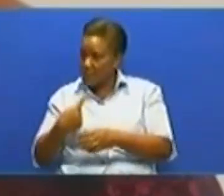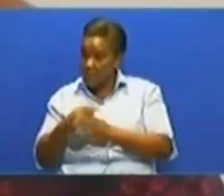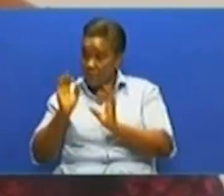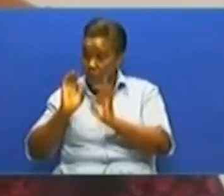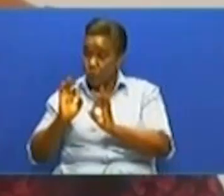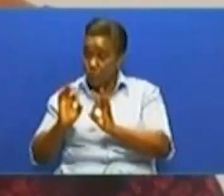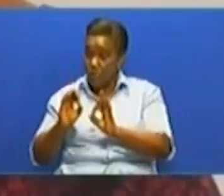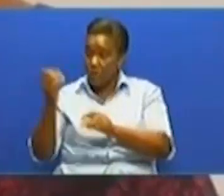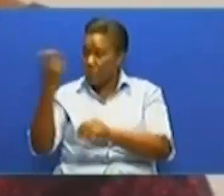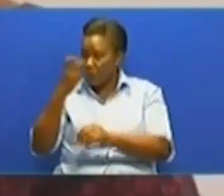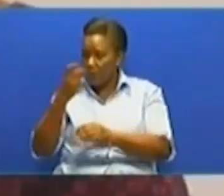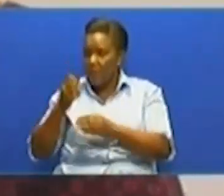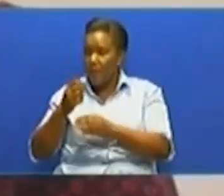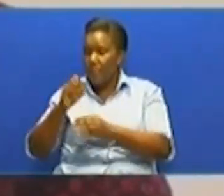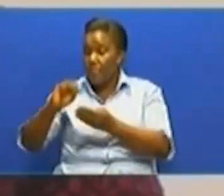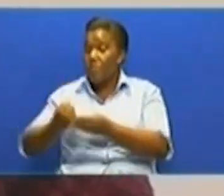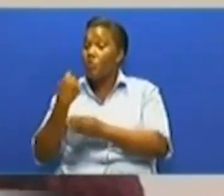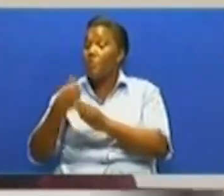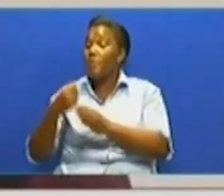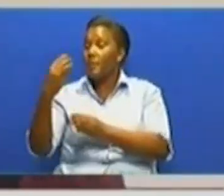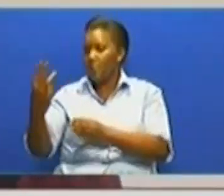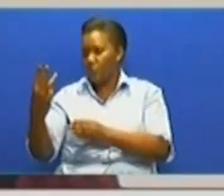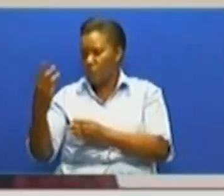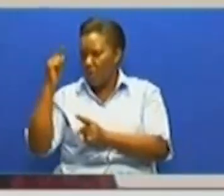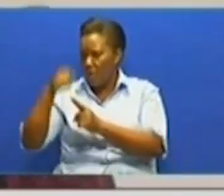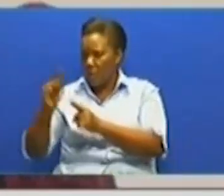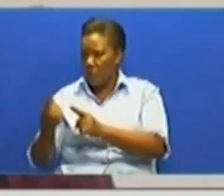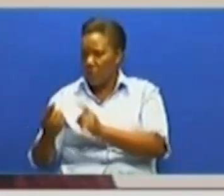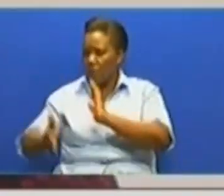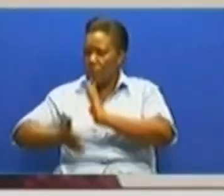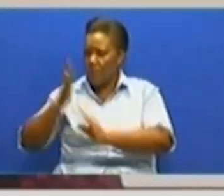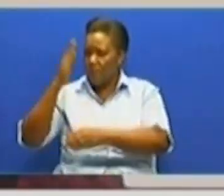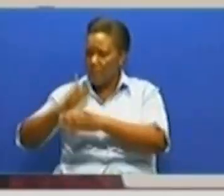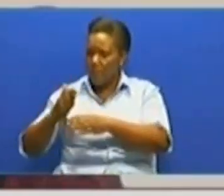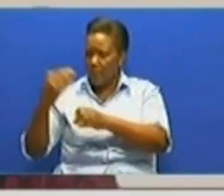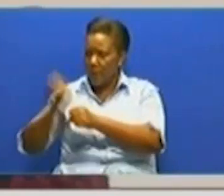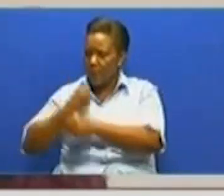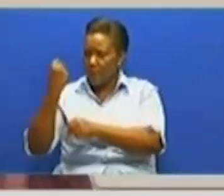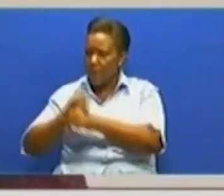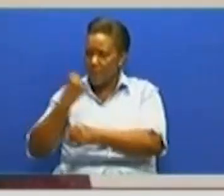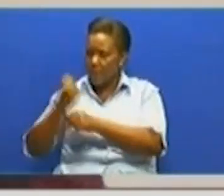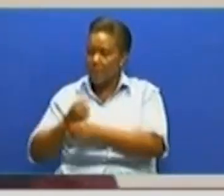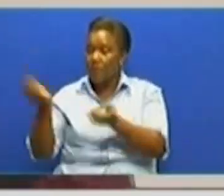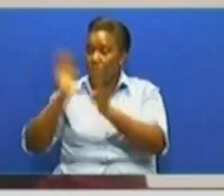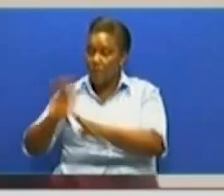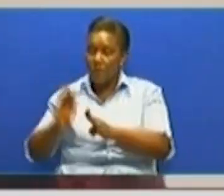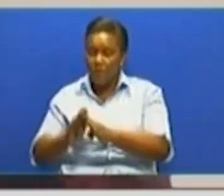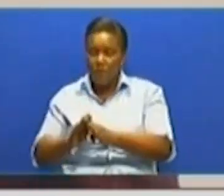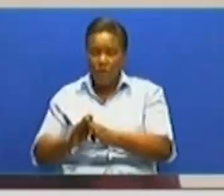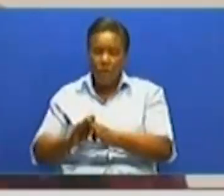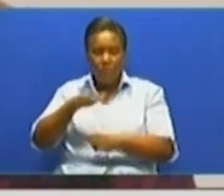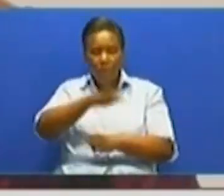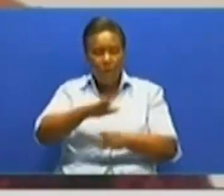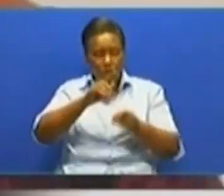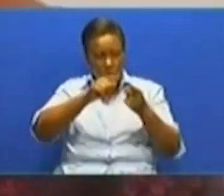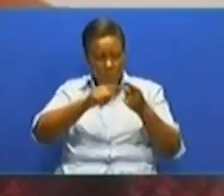300 kwanza ili tuanze kufanya zile kazi za kumalizia kwa upande wa Mkuyuni na Dutumi na kisha